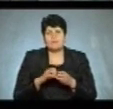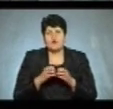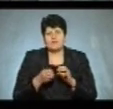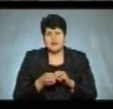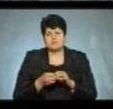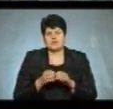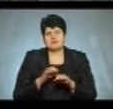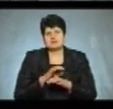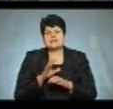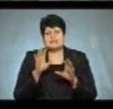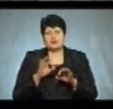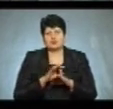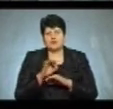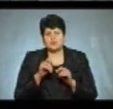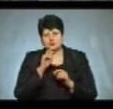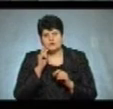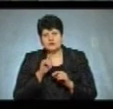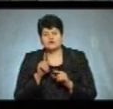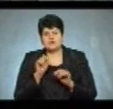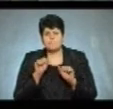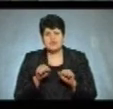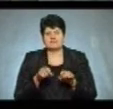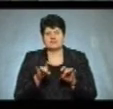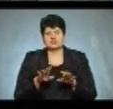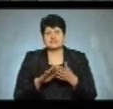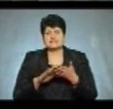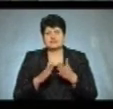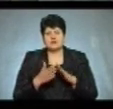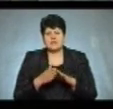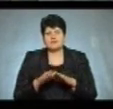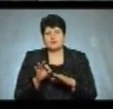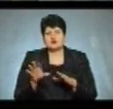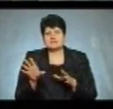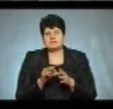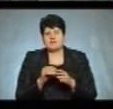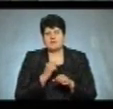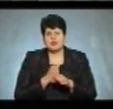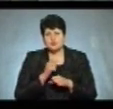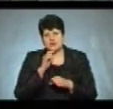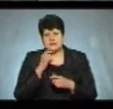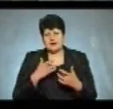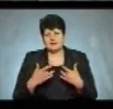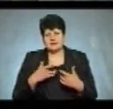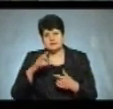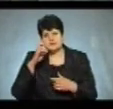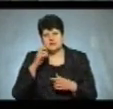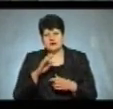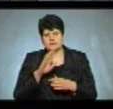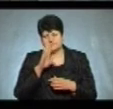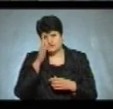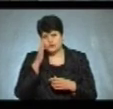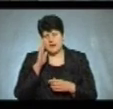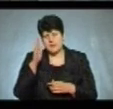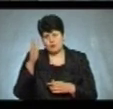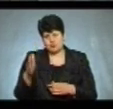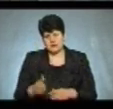проекту закону України, що міг би врегулювати ситуацію зі співпрацею українських артистів із державою-агресором на